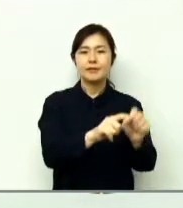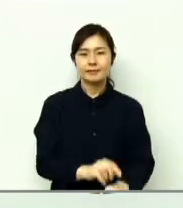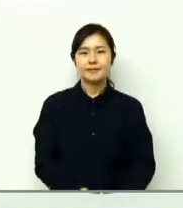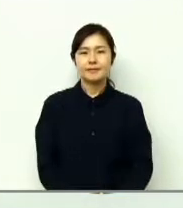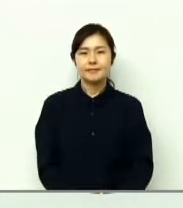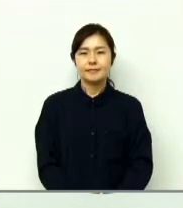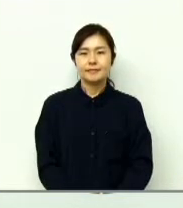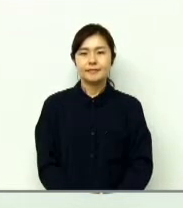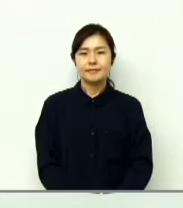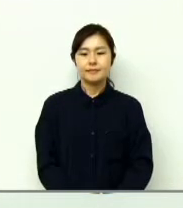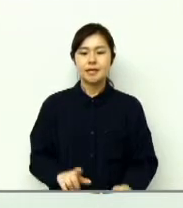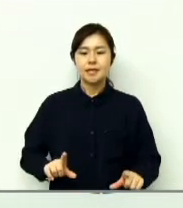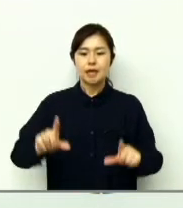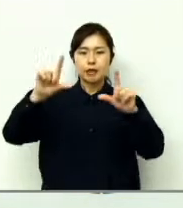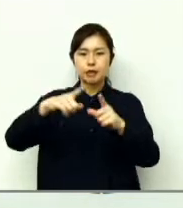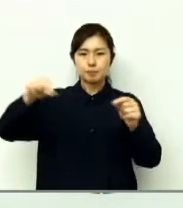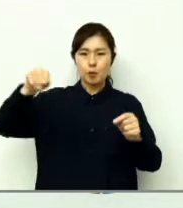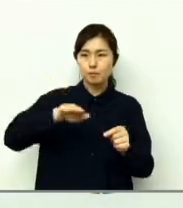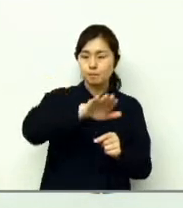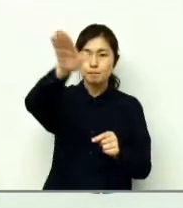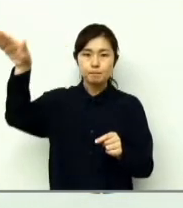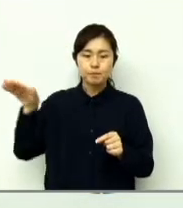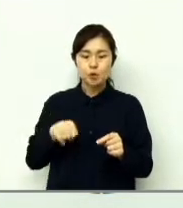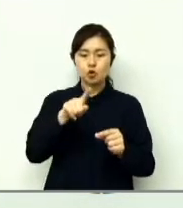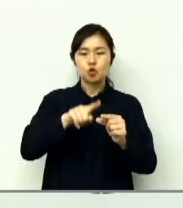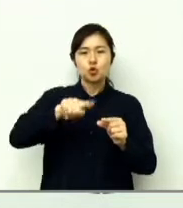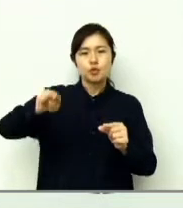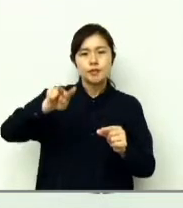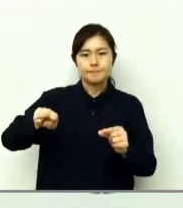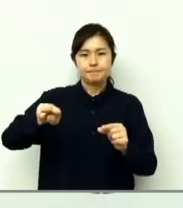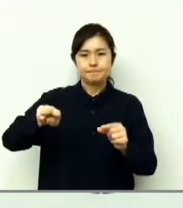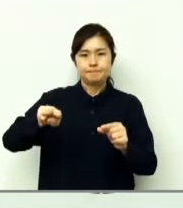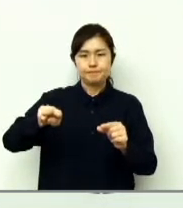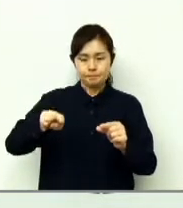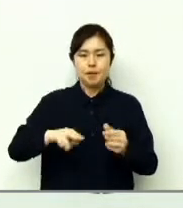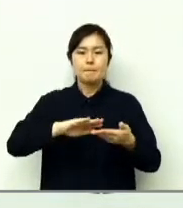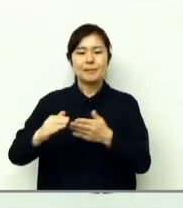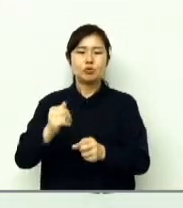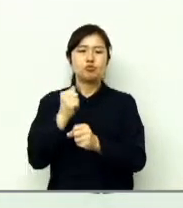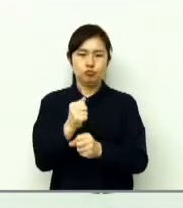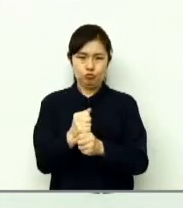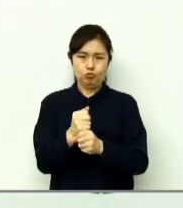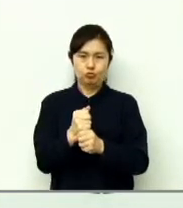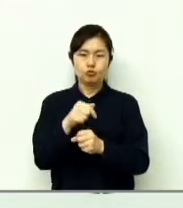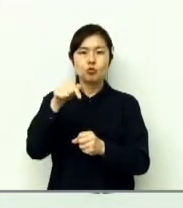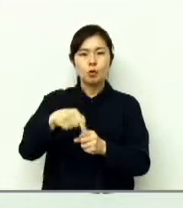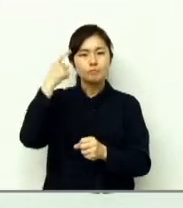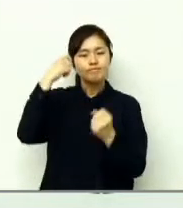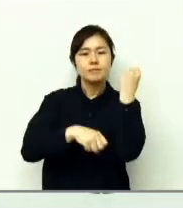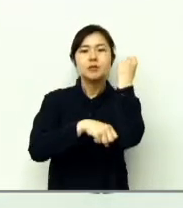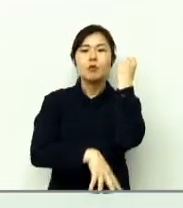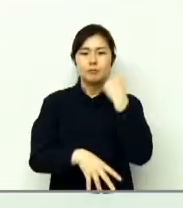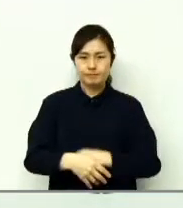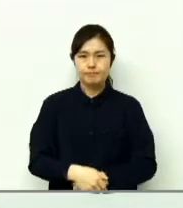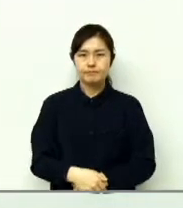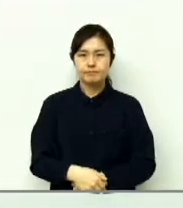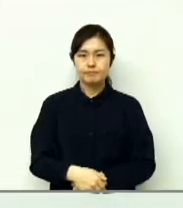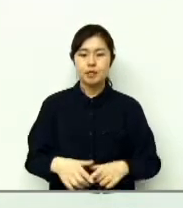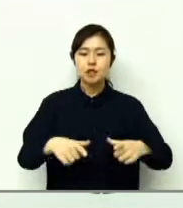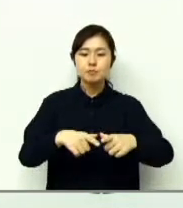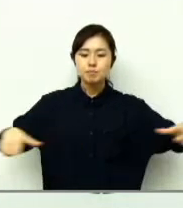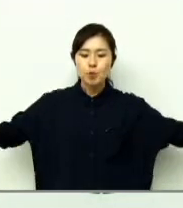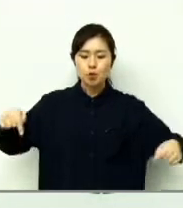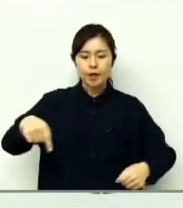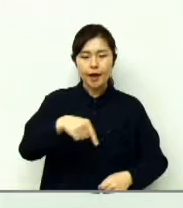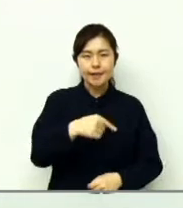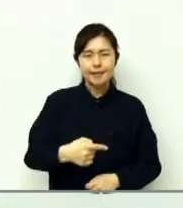日本の中枢都市づくりの推進、東日本広域経済圏構想をはじめとして、日本一安全で環境に優